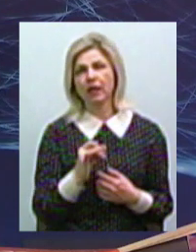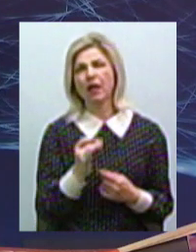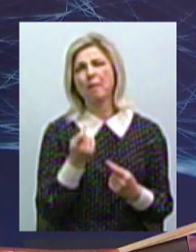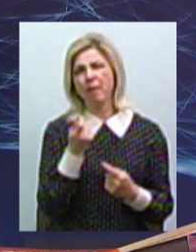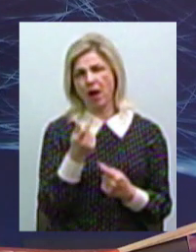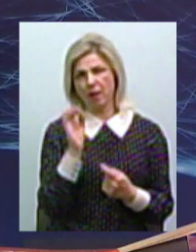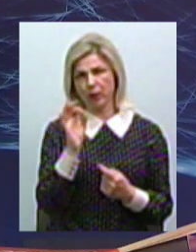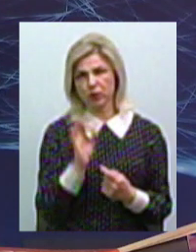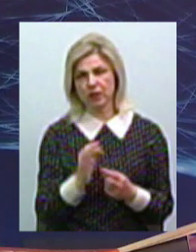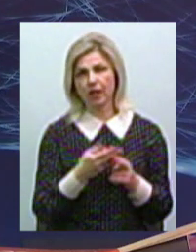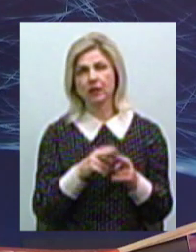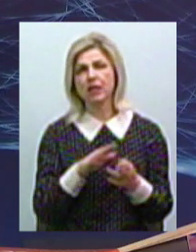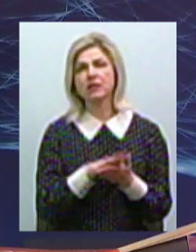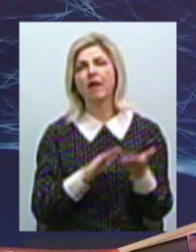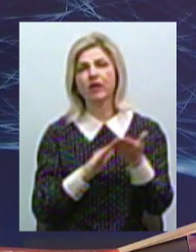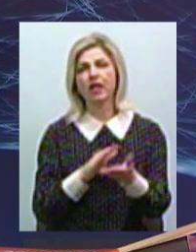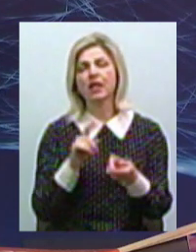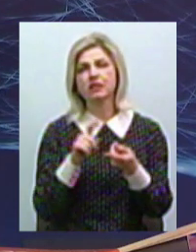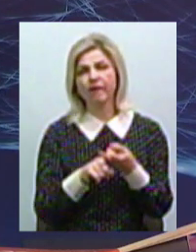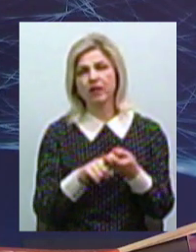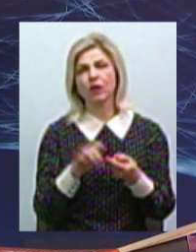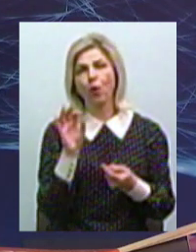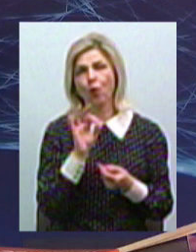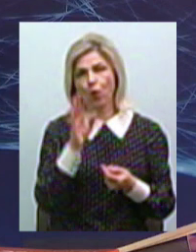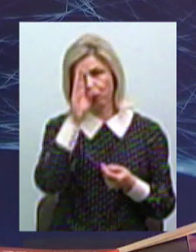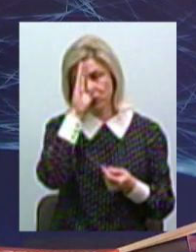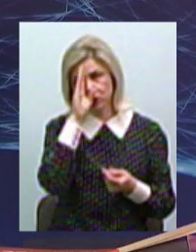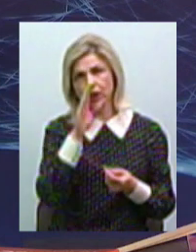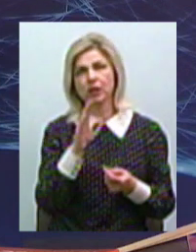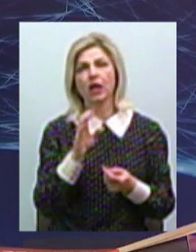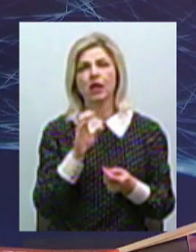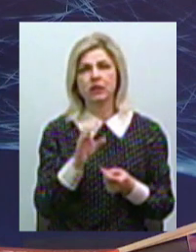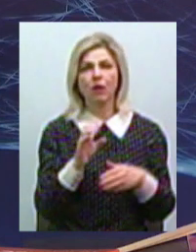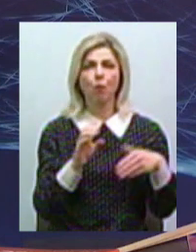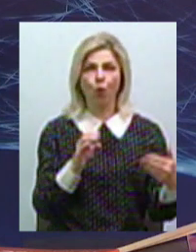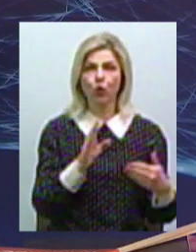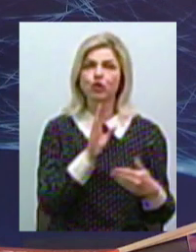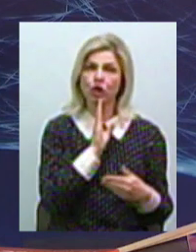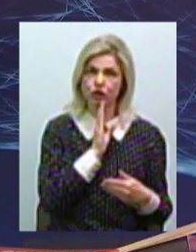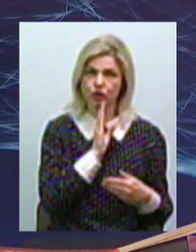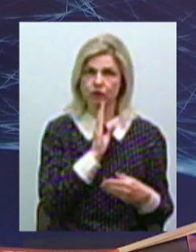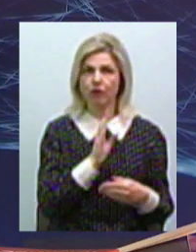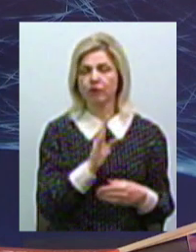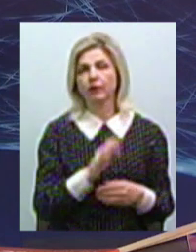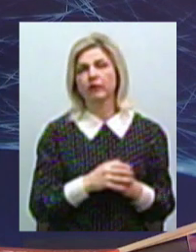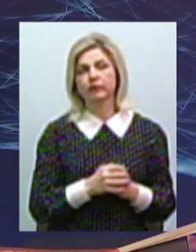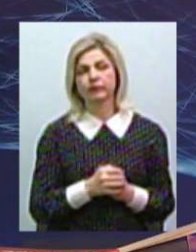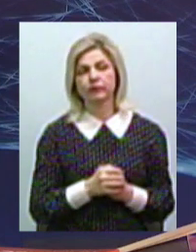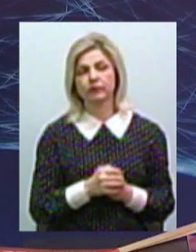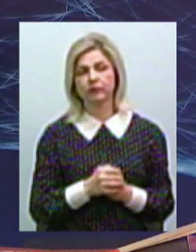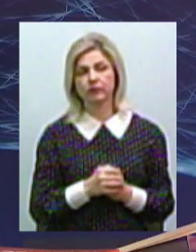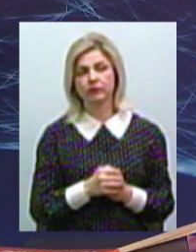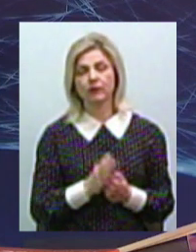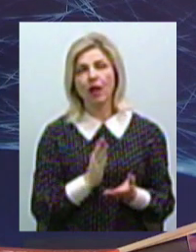– це саме звернення, які стосуються насильства відносно чоловіків з боку жінок. Можливо, маємо